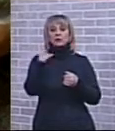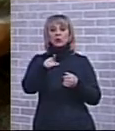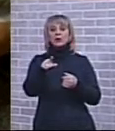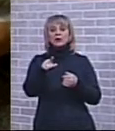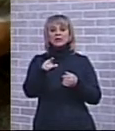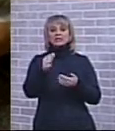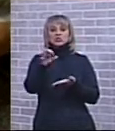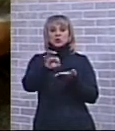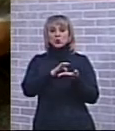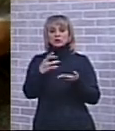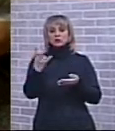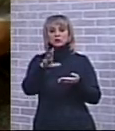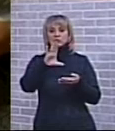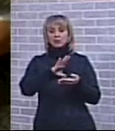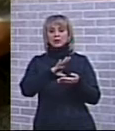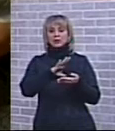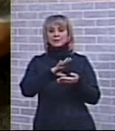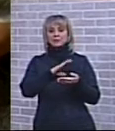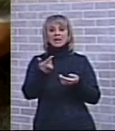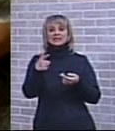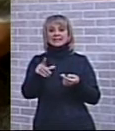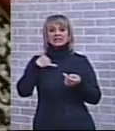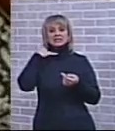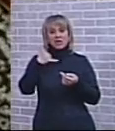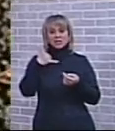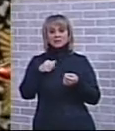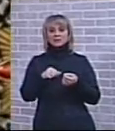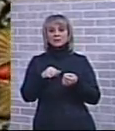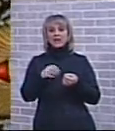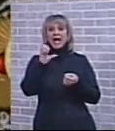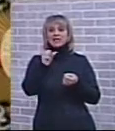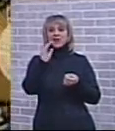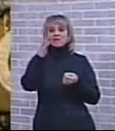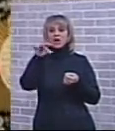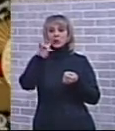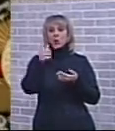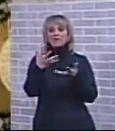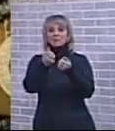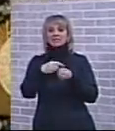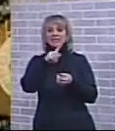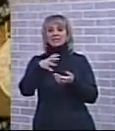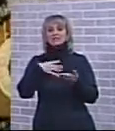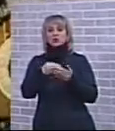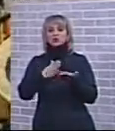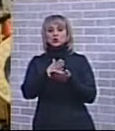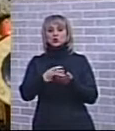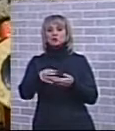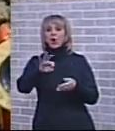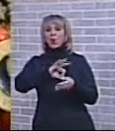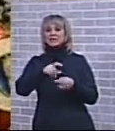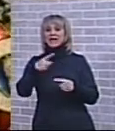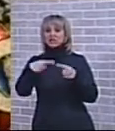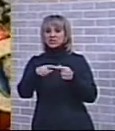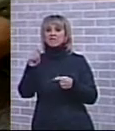это срочно надо было где-то звонить. Александра Воронкова получила за свою службу орден Отечественной